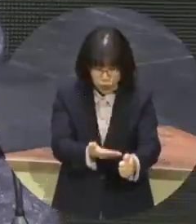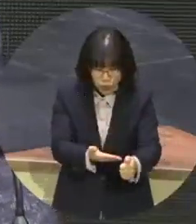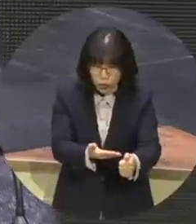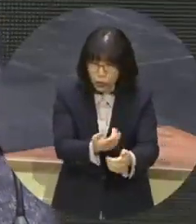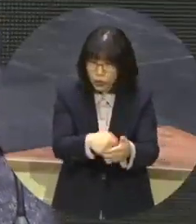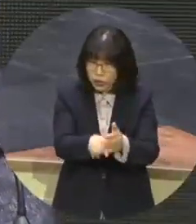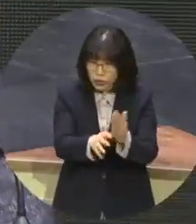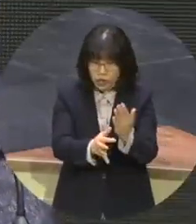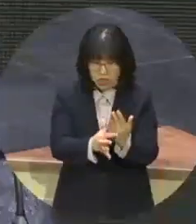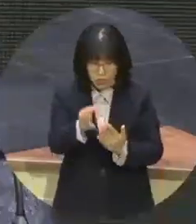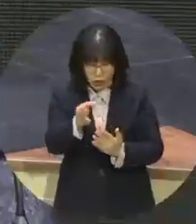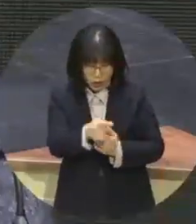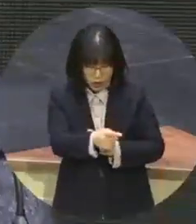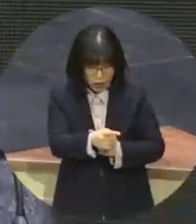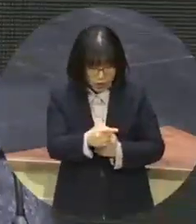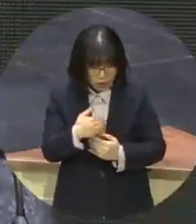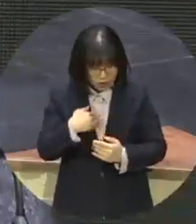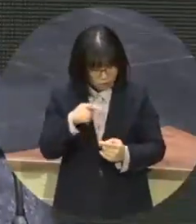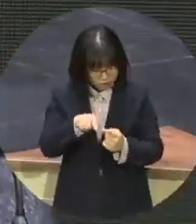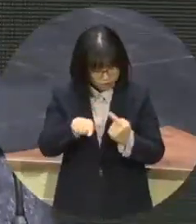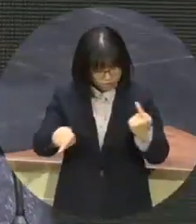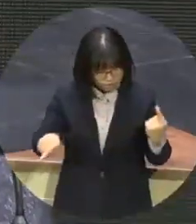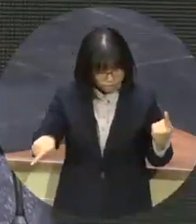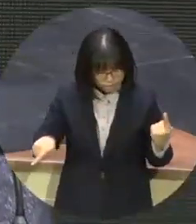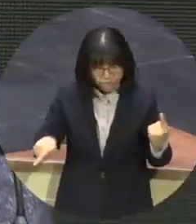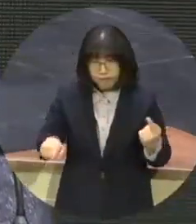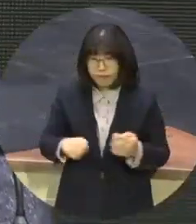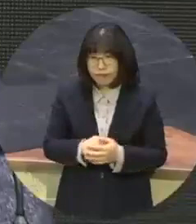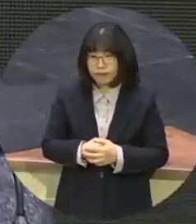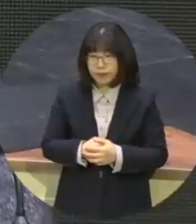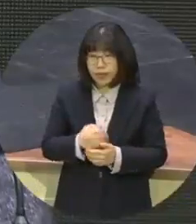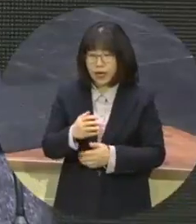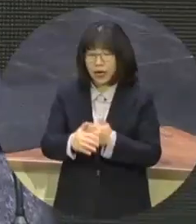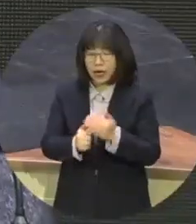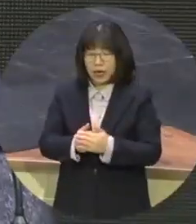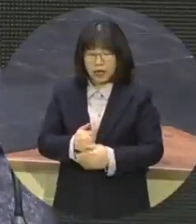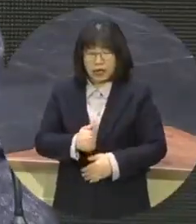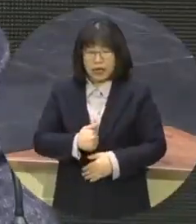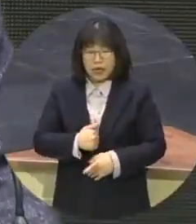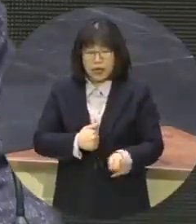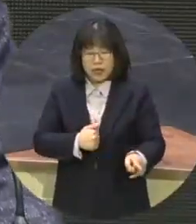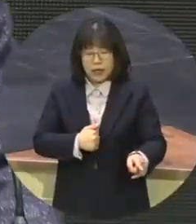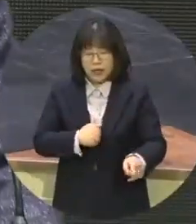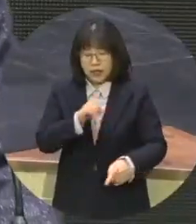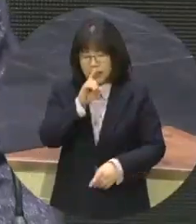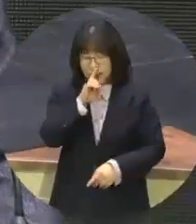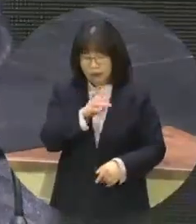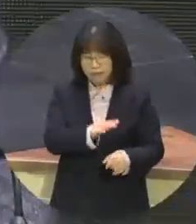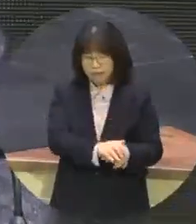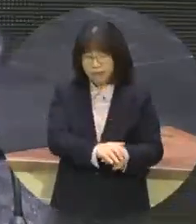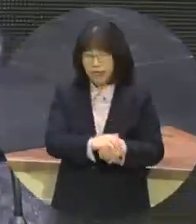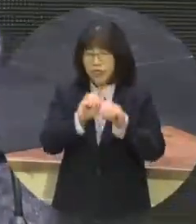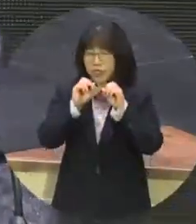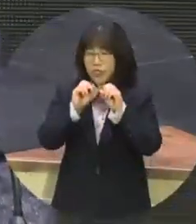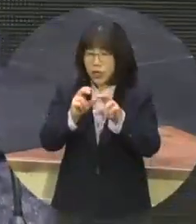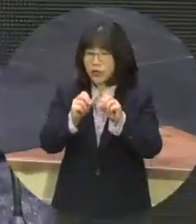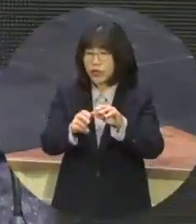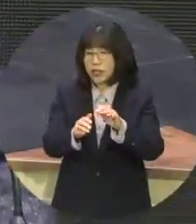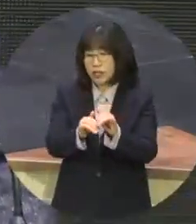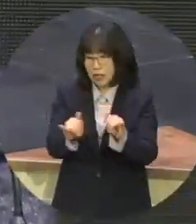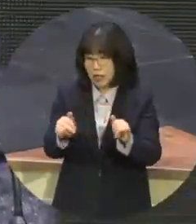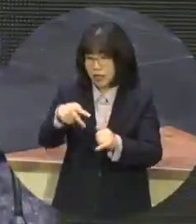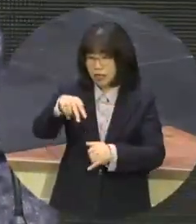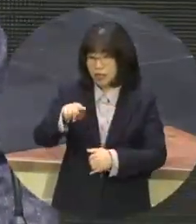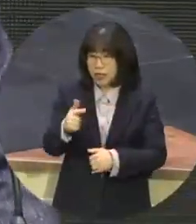이것들이 하나님 말씀을 안 들어요. 안 들으니까 세운 선지자, 하나님 직접 눈에